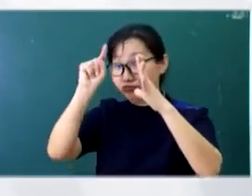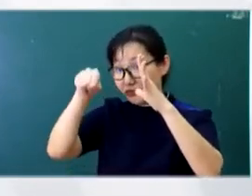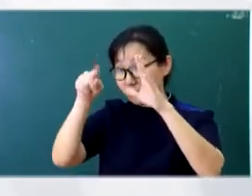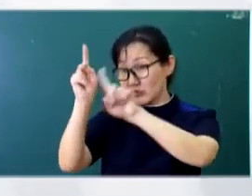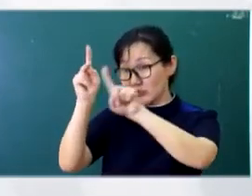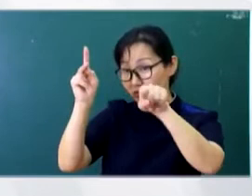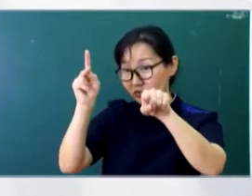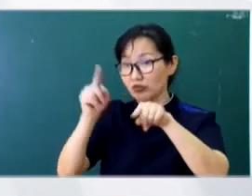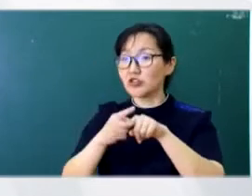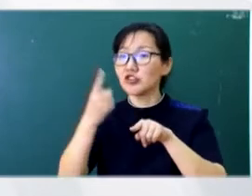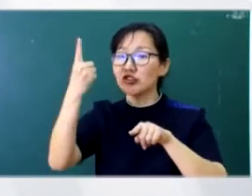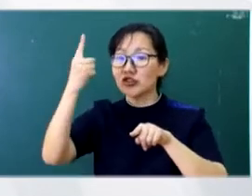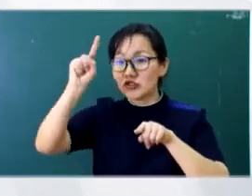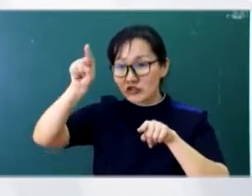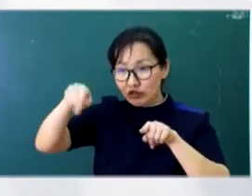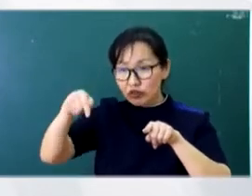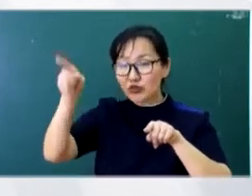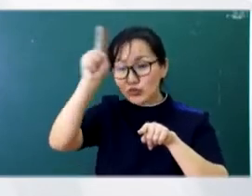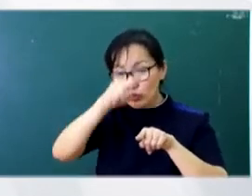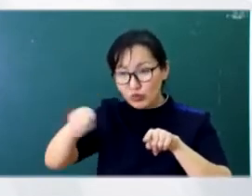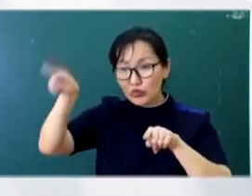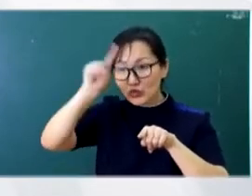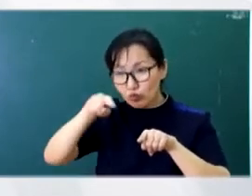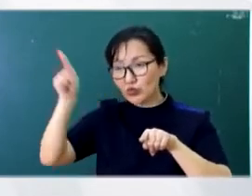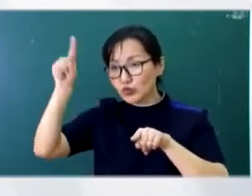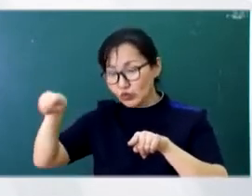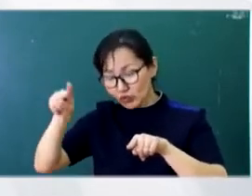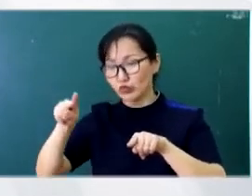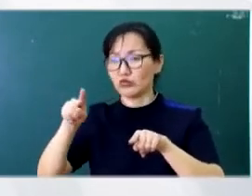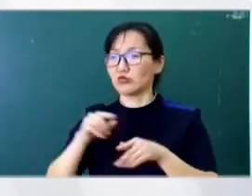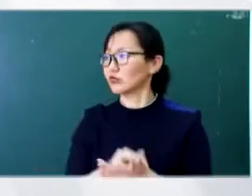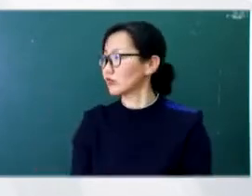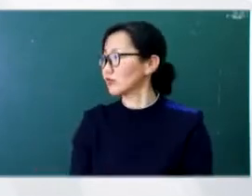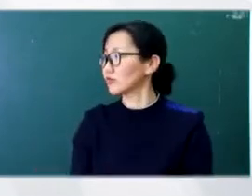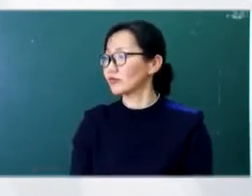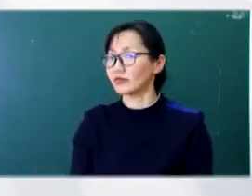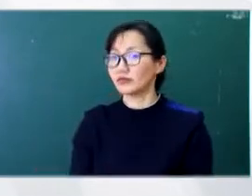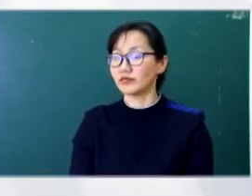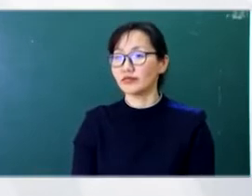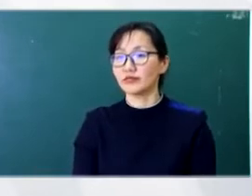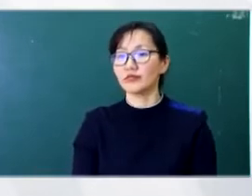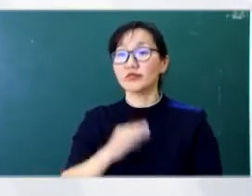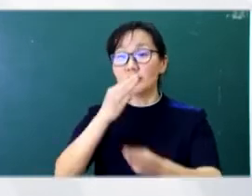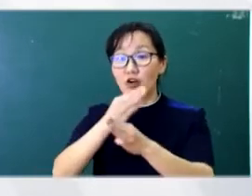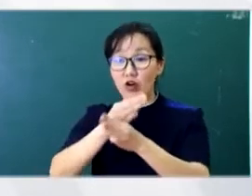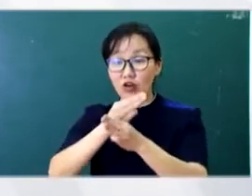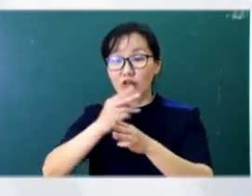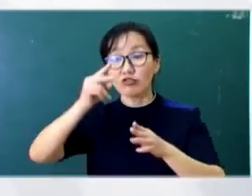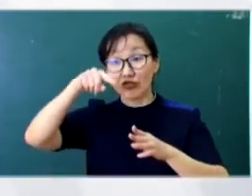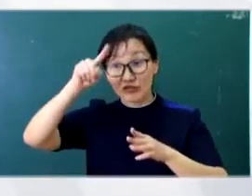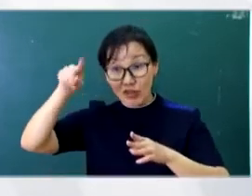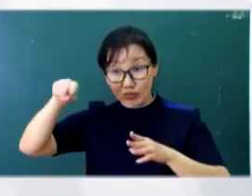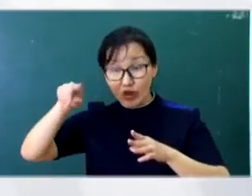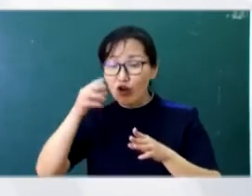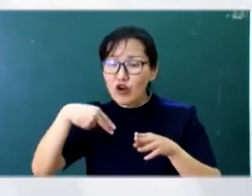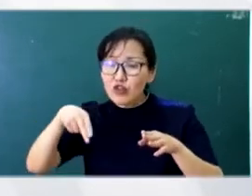цифр маань 5-аас бага болов хэвээрэнгээр нь 5-аас их бол 1-ээр нэмэгдүүлдэг. А, тэгвэл